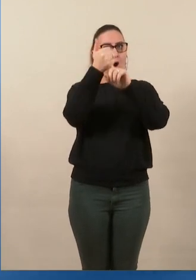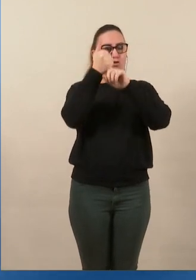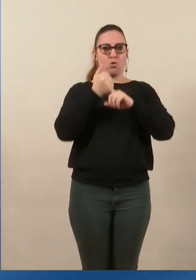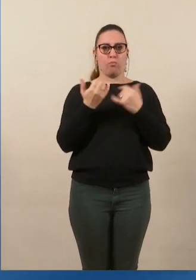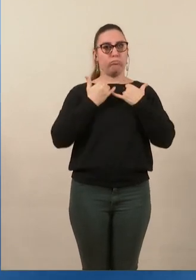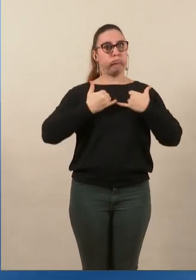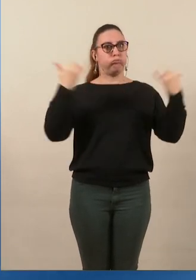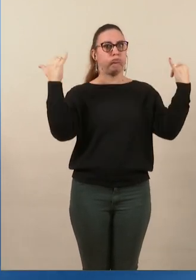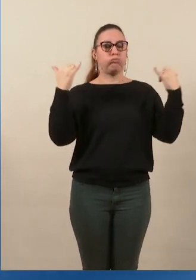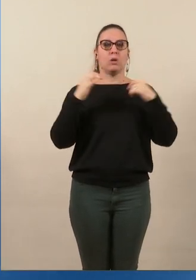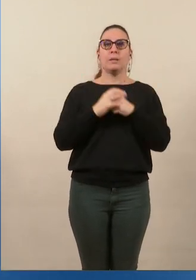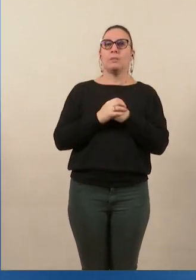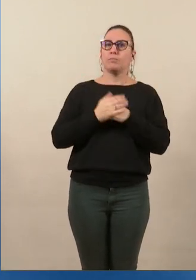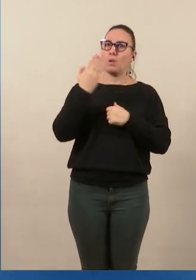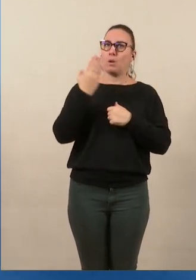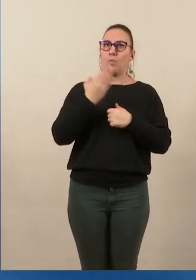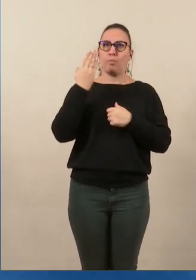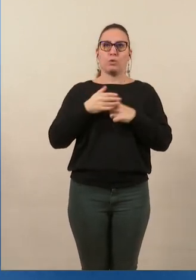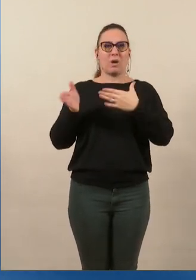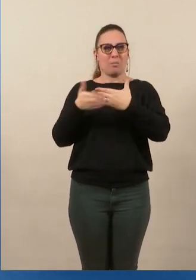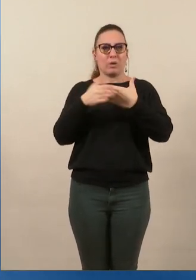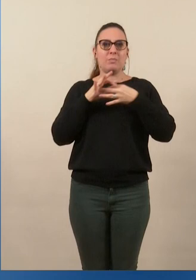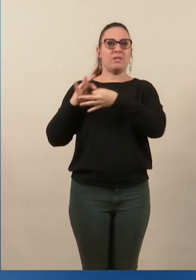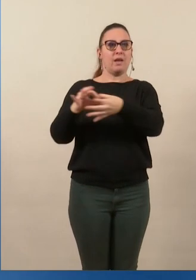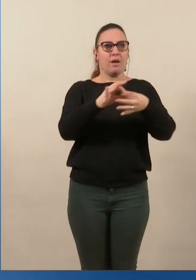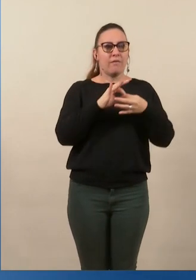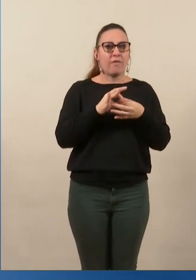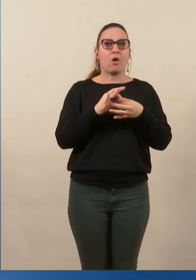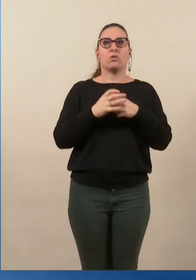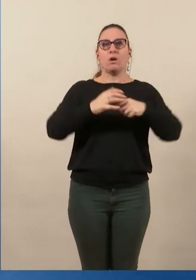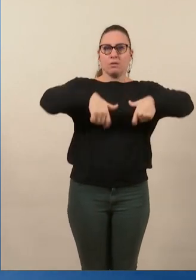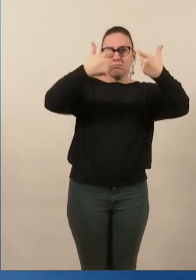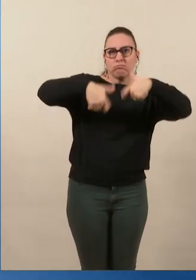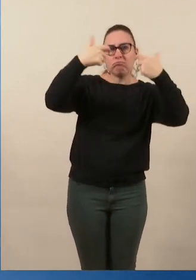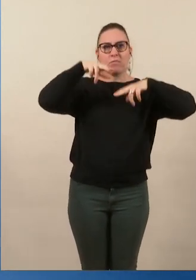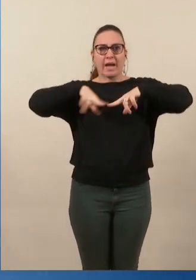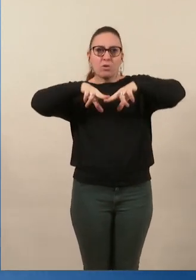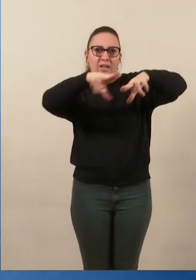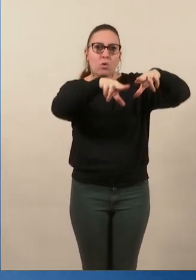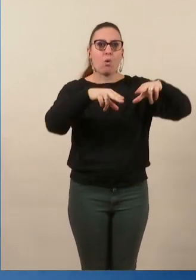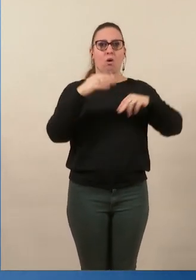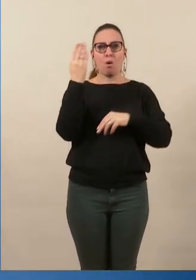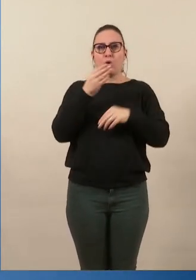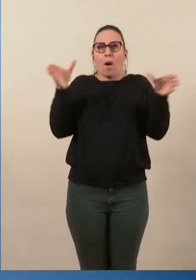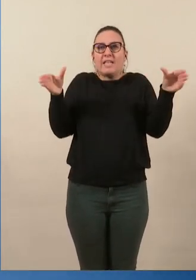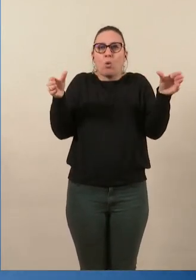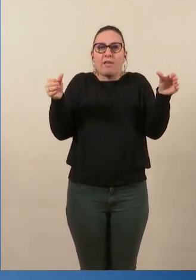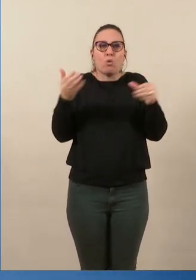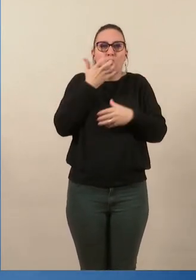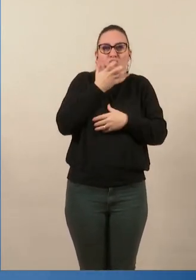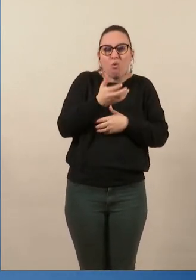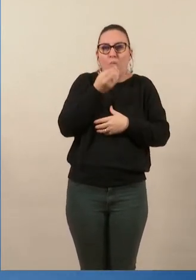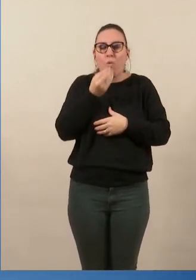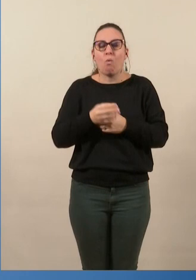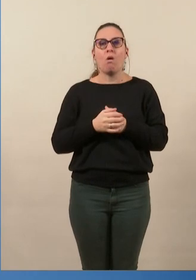social assurer une présence de proximité forte entretenir les bâtiments les rénover les isoler également construire de